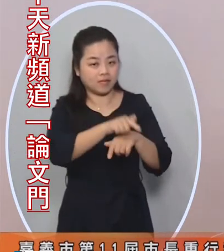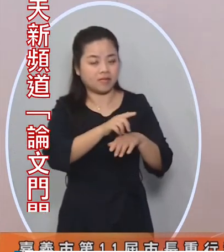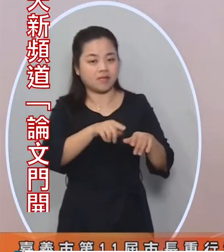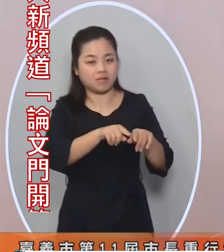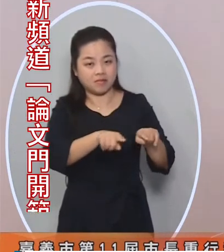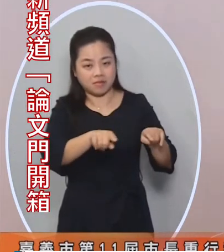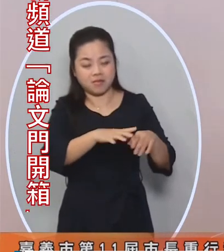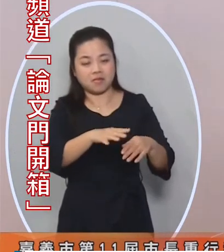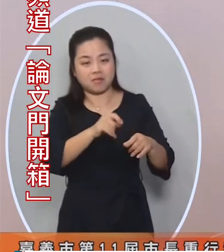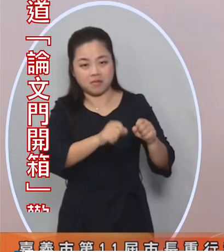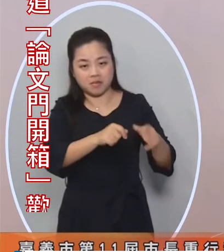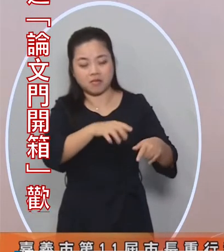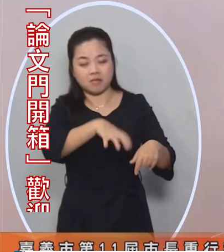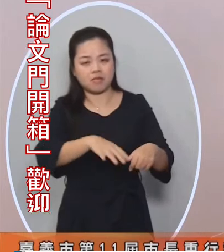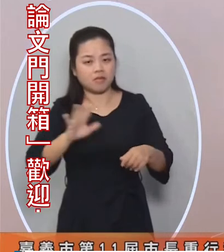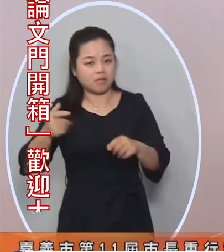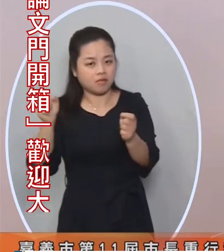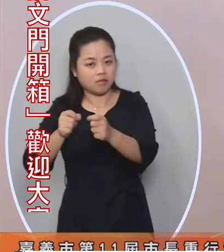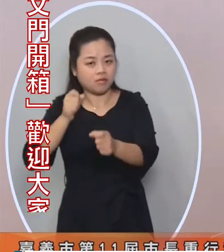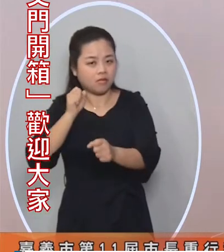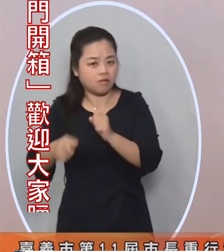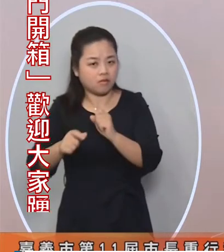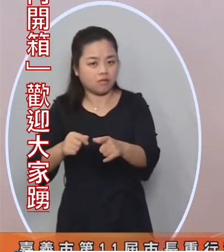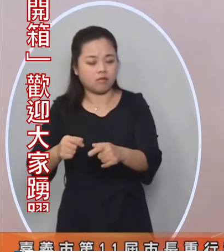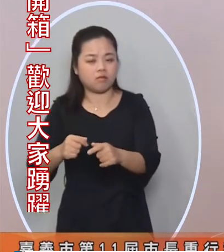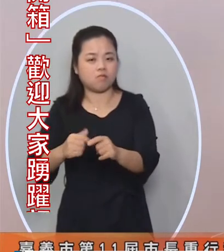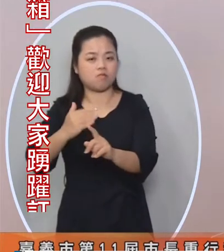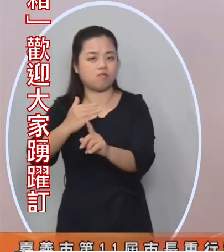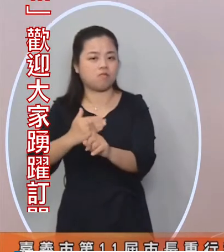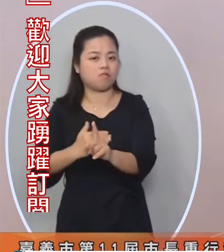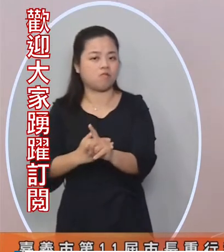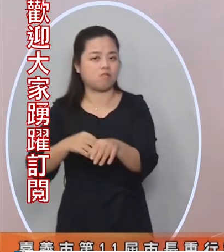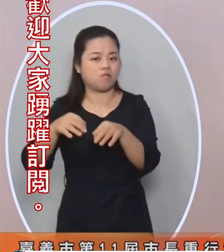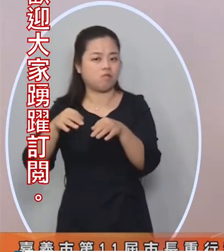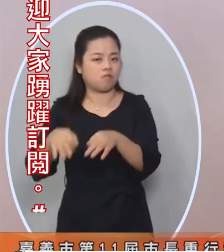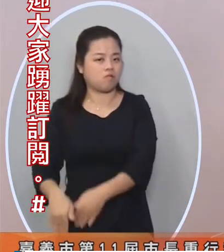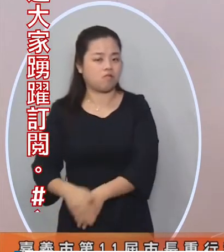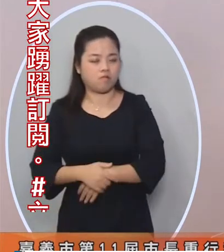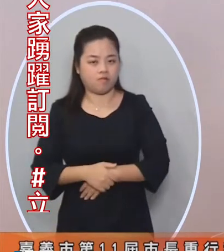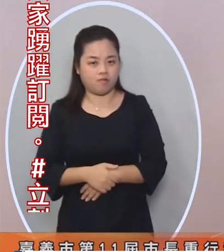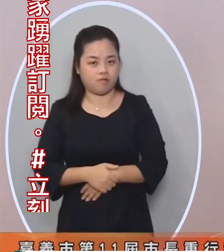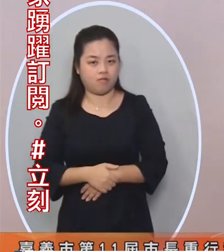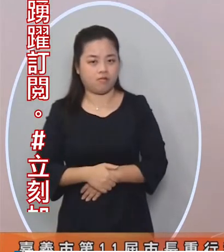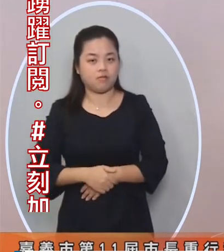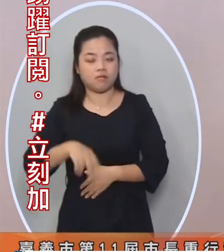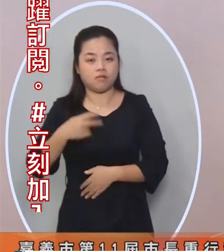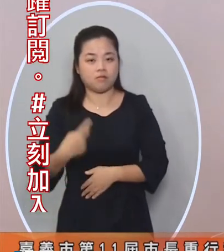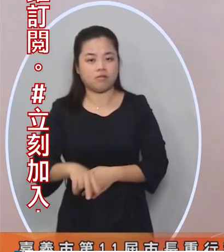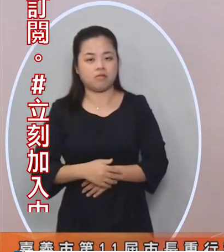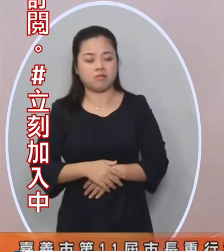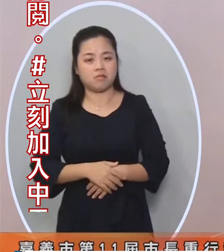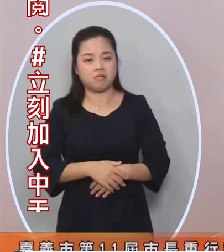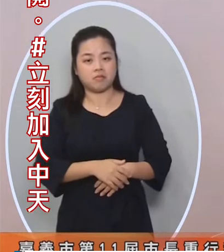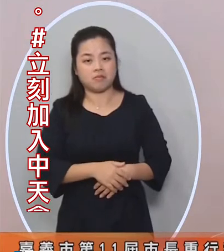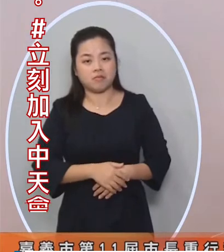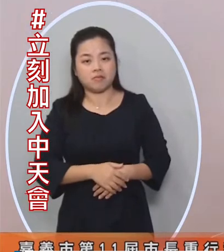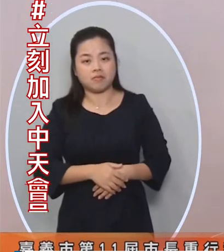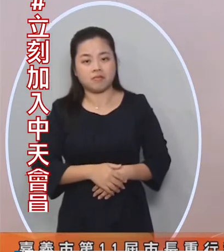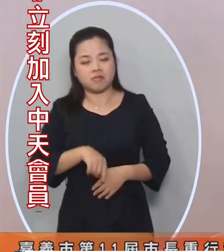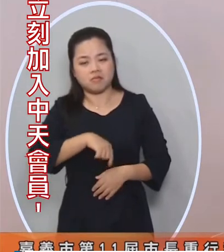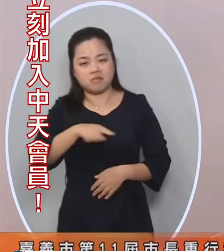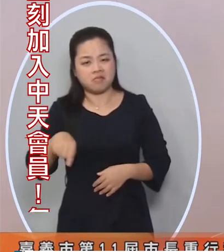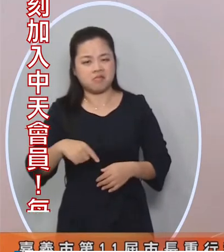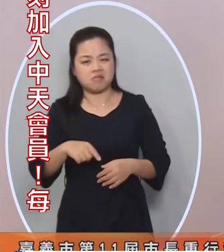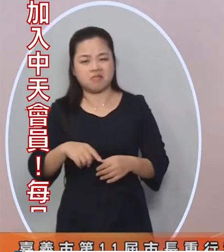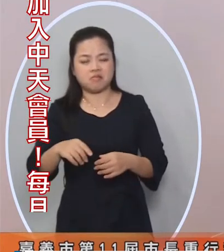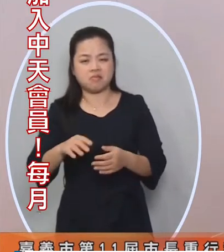来，咱注意来看，咱嘉义市的消费能力直直降低落，而且大家各自发展，人无需要